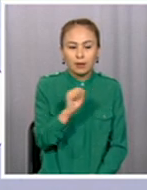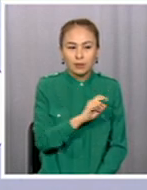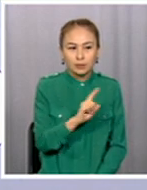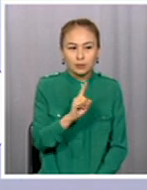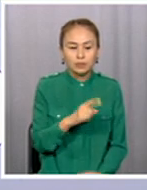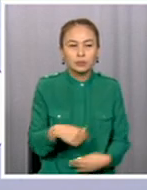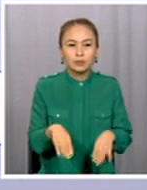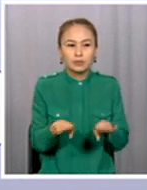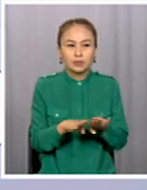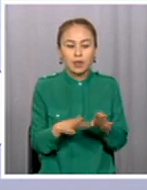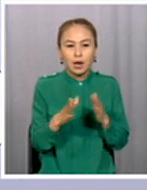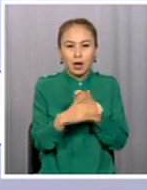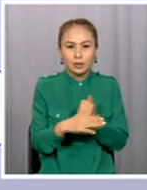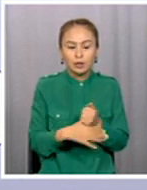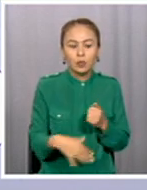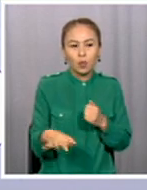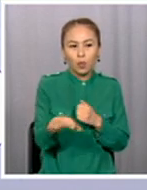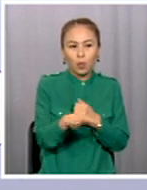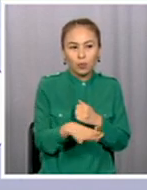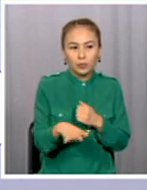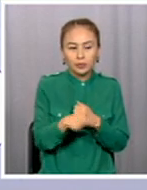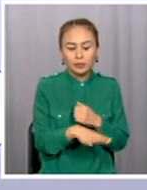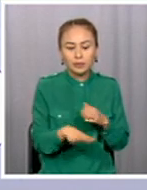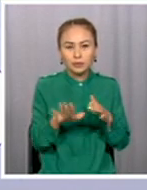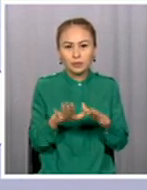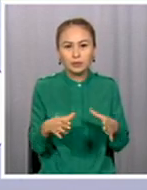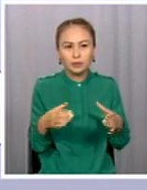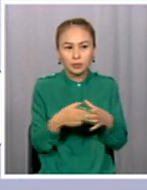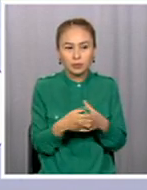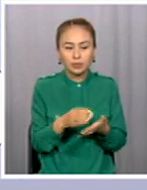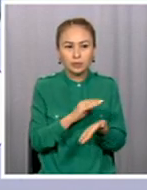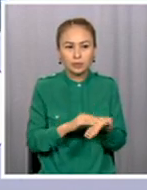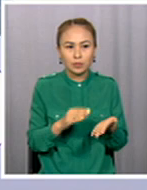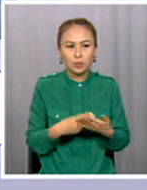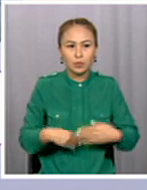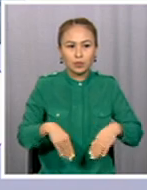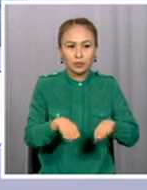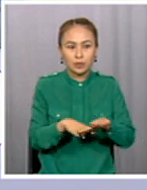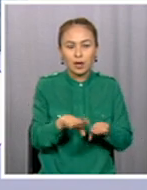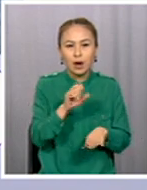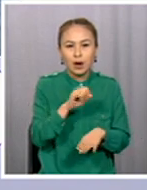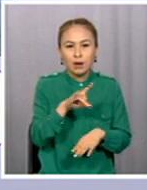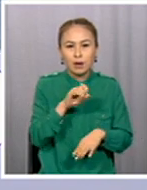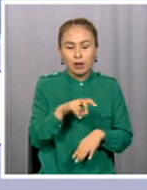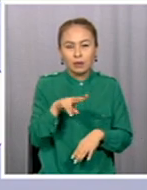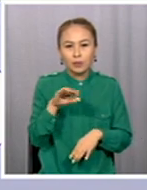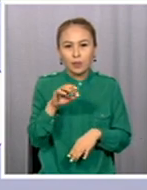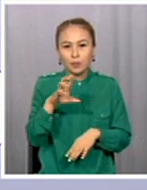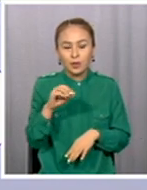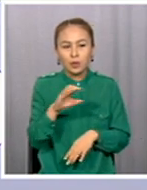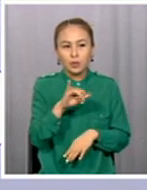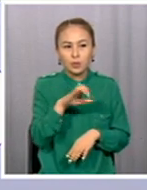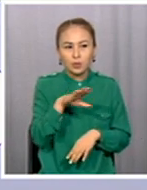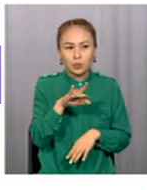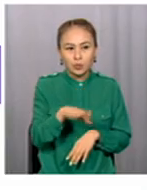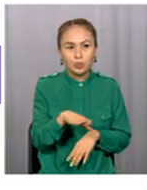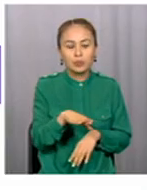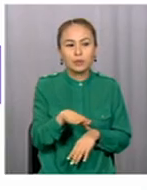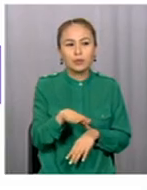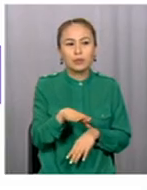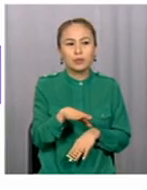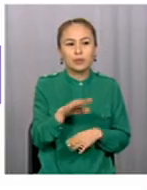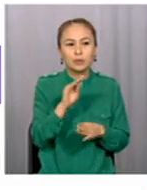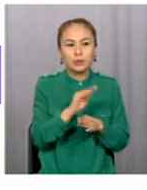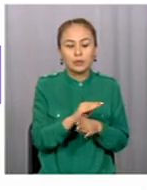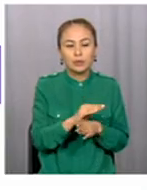және Атырау облысы Жем өзенінің сол жағында орналасқан Аралтөбе және Үстірттегі Бәйте